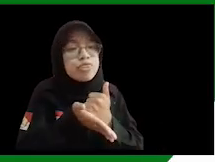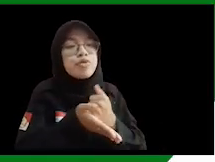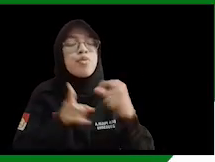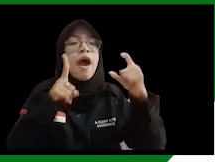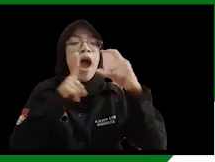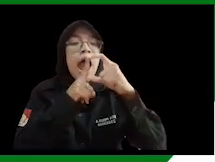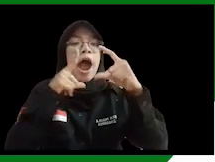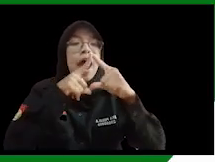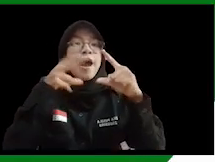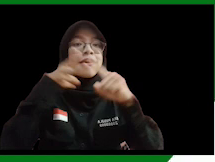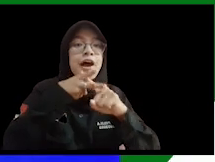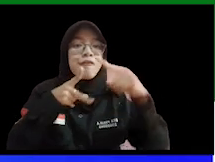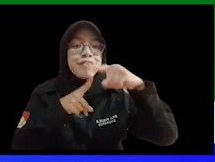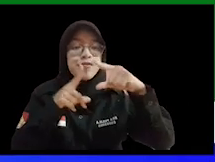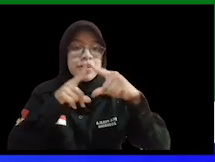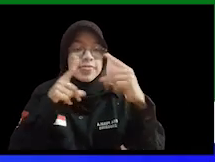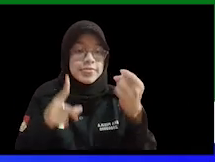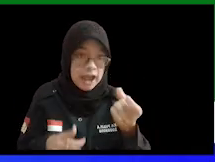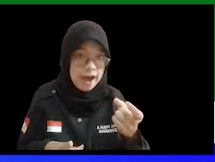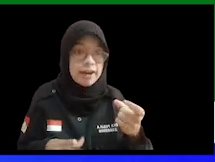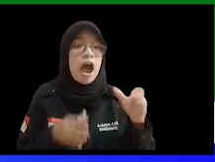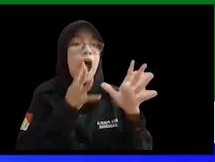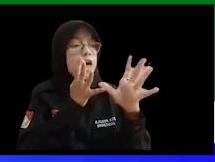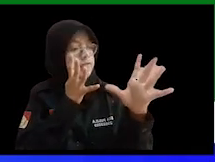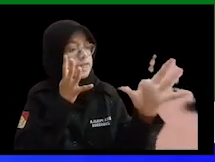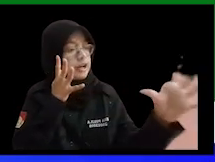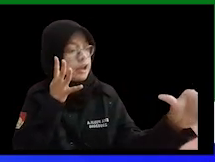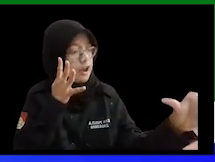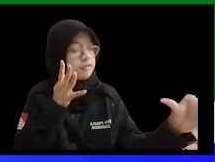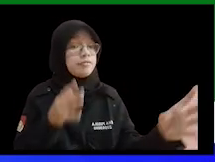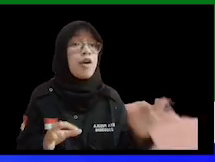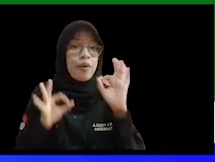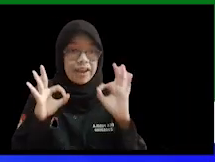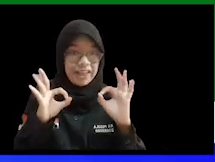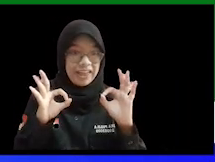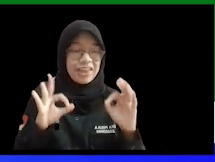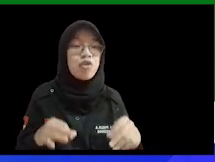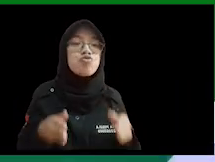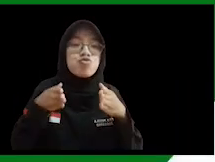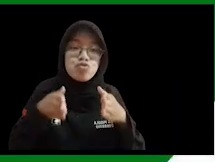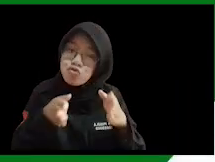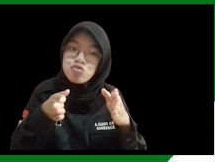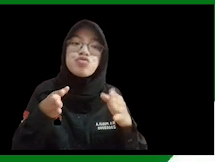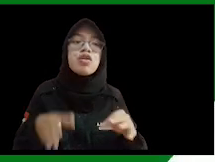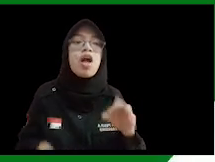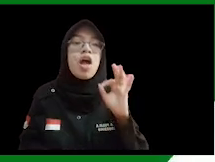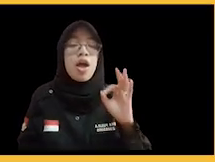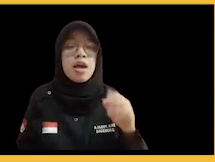Petugas kami akan membantu Anda untuk mendaftar pada antrian prioritas agar Anda segera bisa mendapatkan